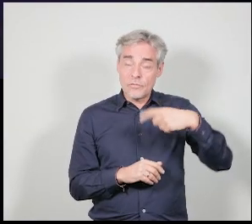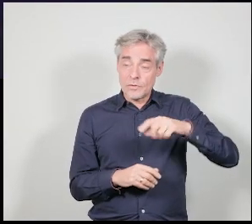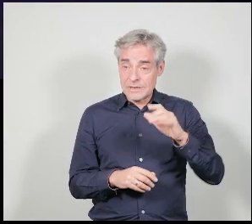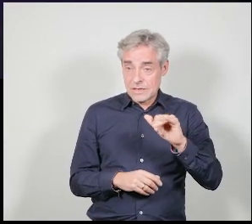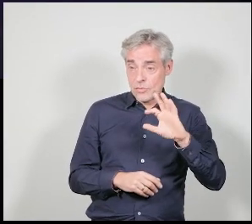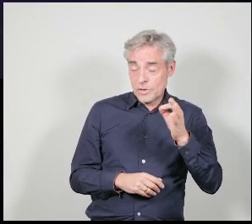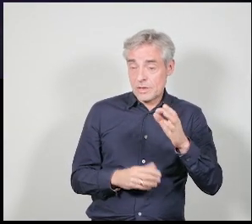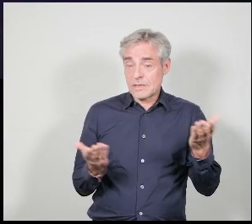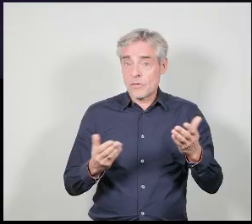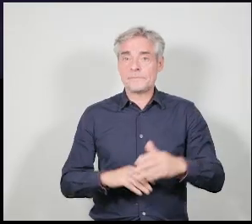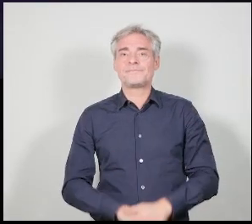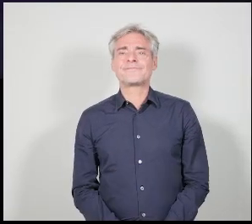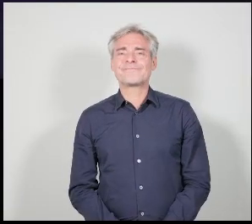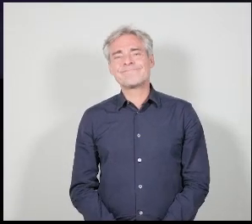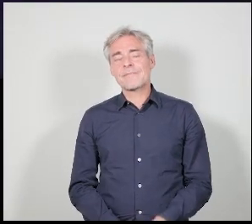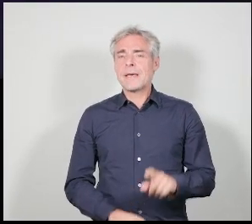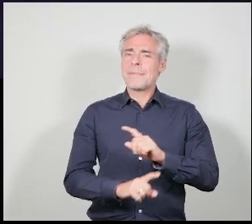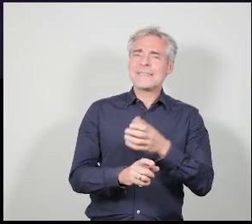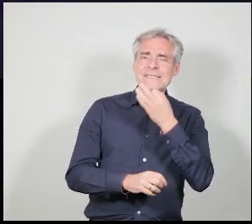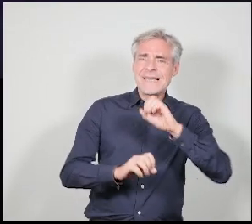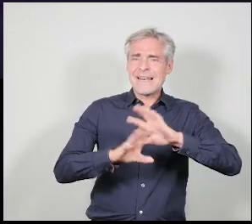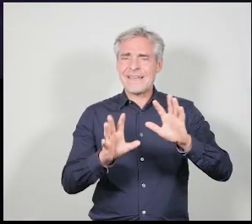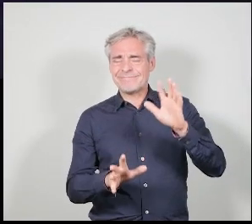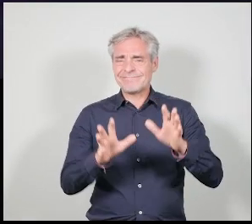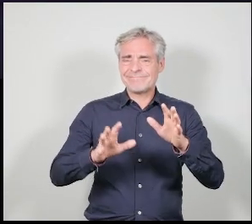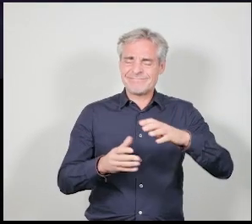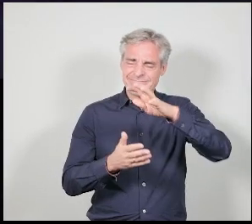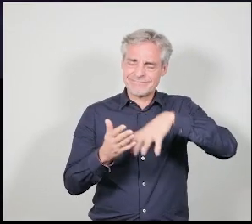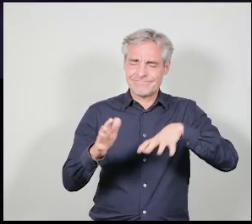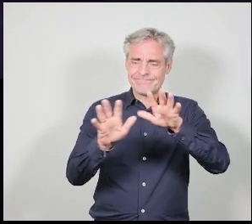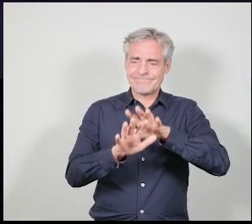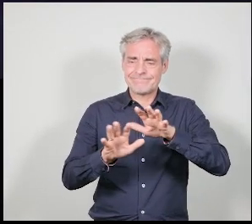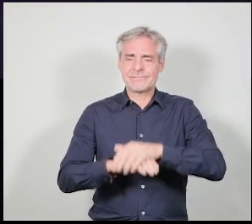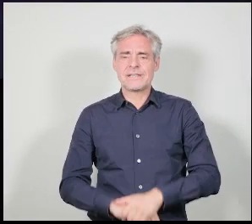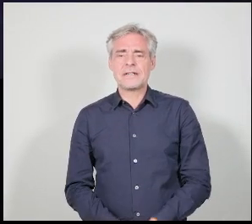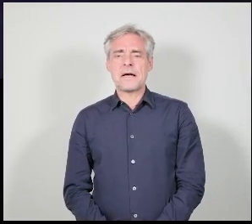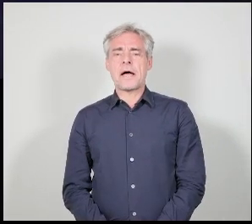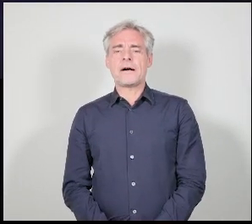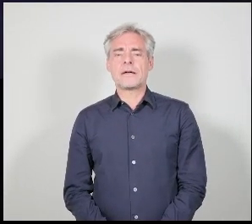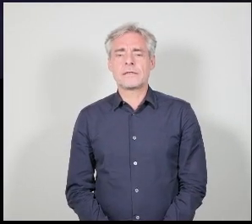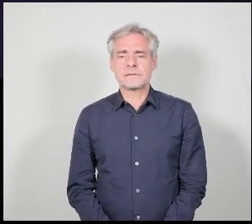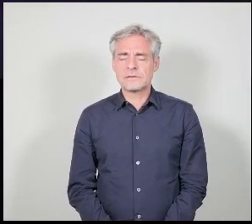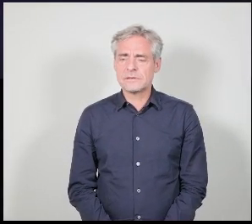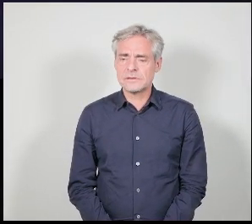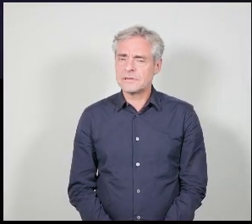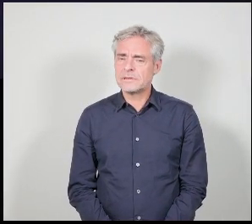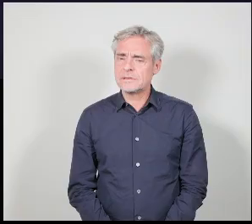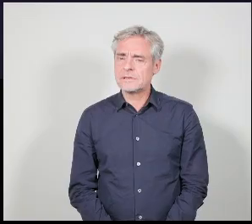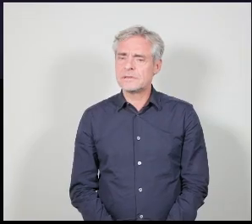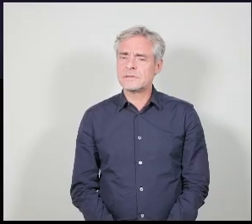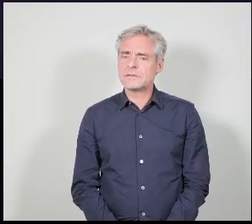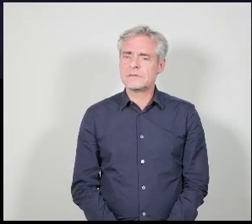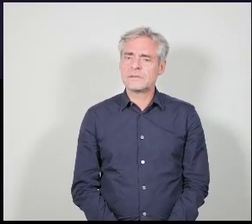oui, lequel? Il n'est pas dit clairement comme ça dans le rapport. La réponse, mais en fait, on a déjà une urgence. C'est qu'il y a une